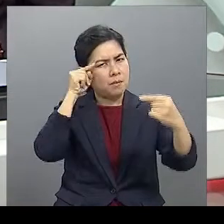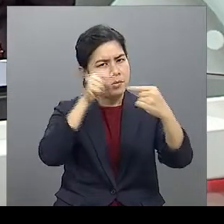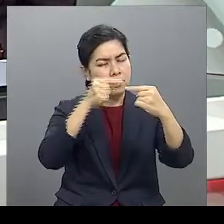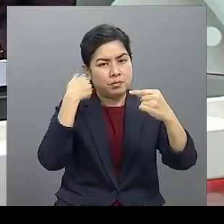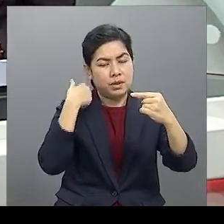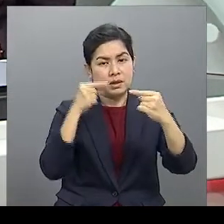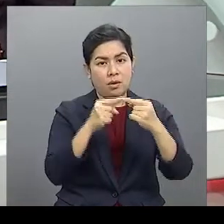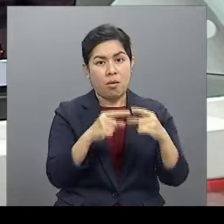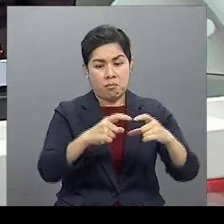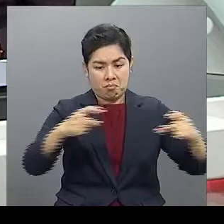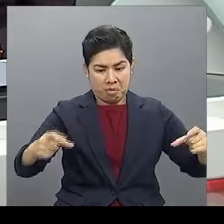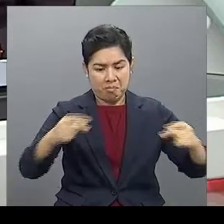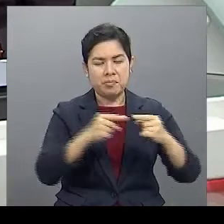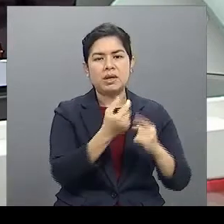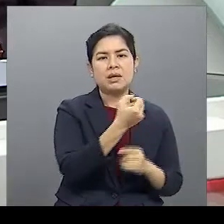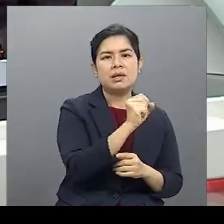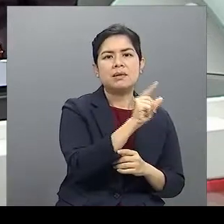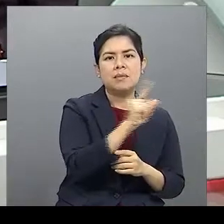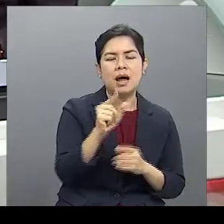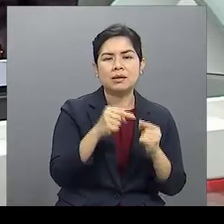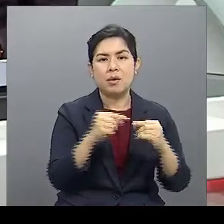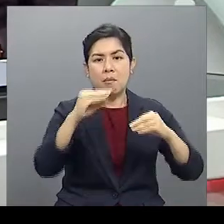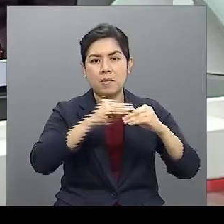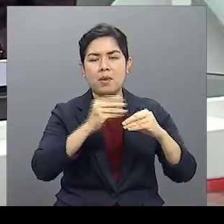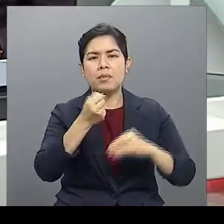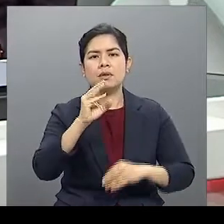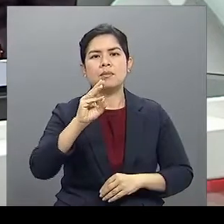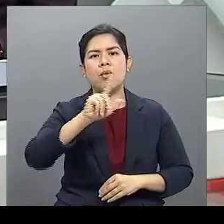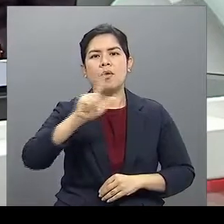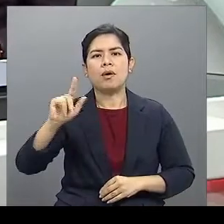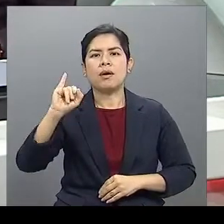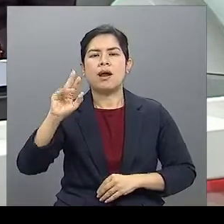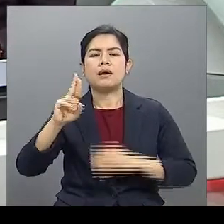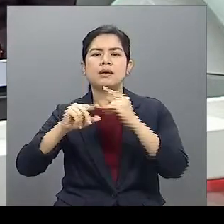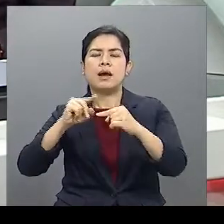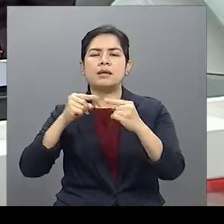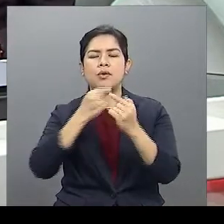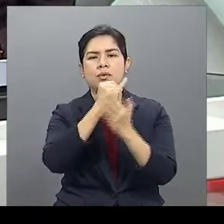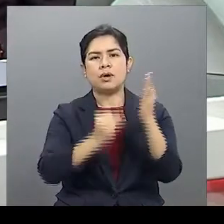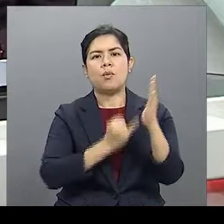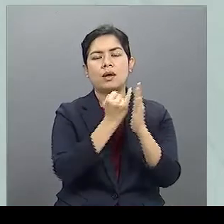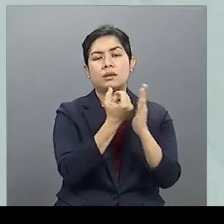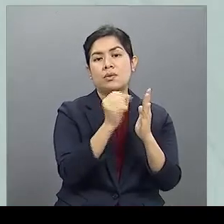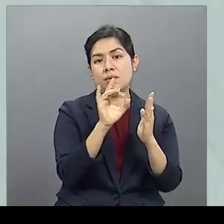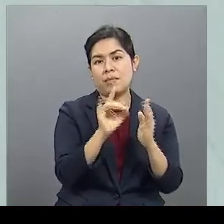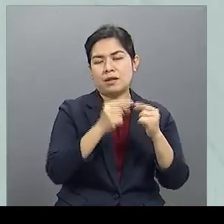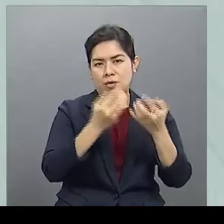ไร่ค่ะเป็น16ล้านไร่ใน48จังหวัดผลผลิตอยู่ที่180ล้านตันต่อปีโดยโรงงานเข้ามาส่งเส